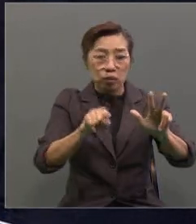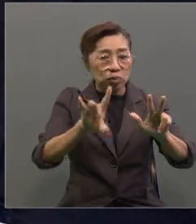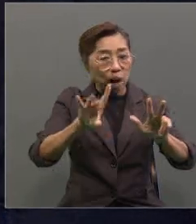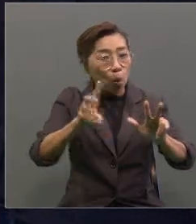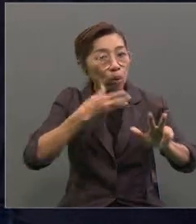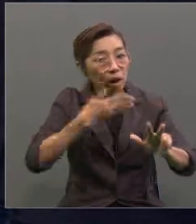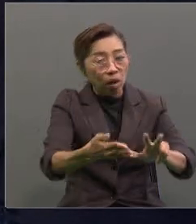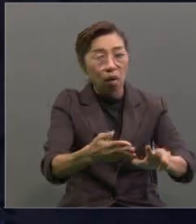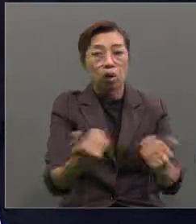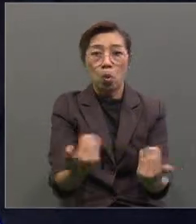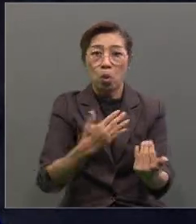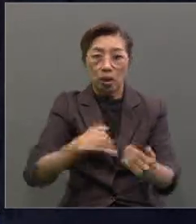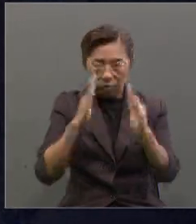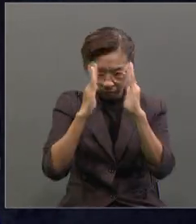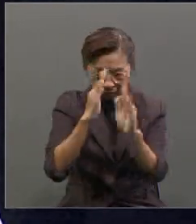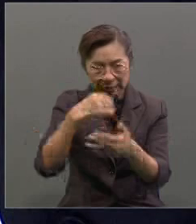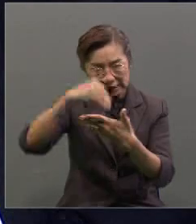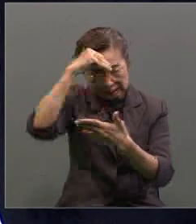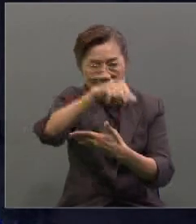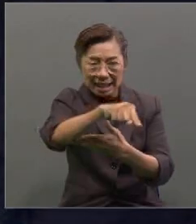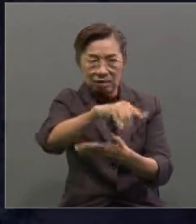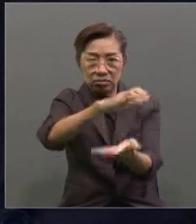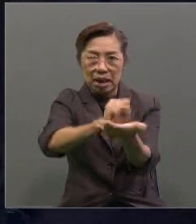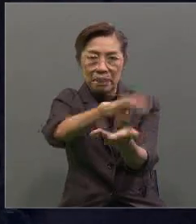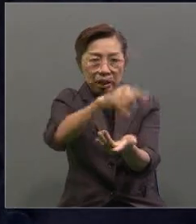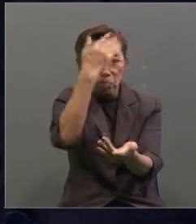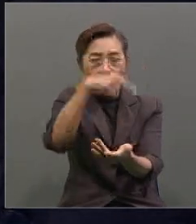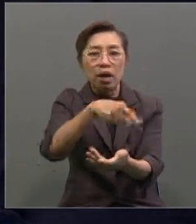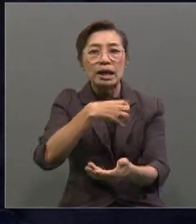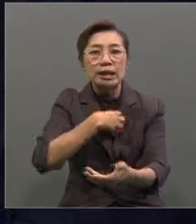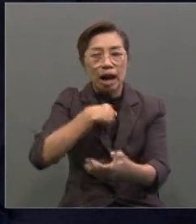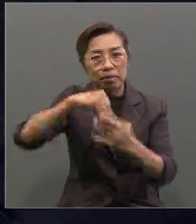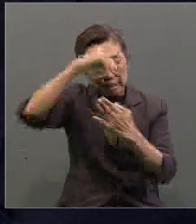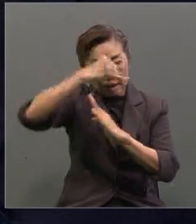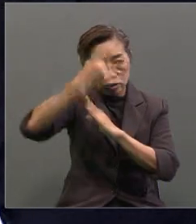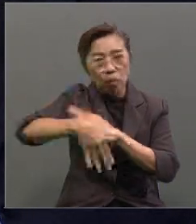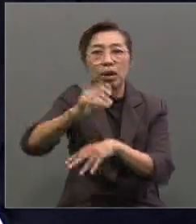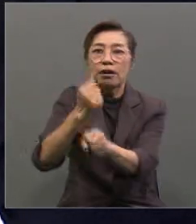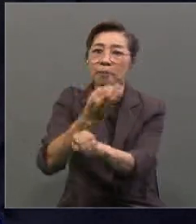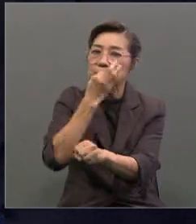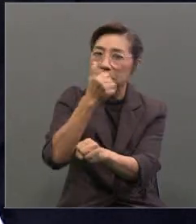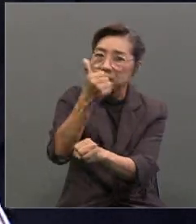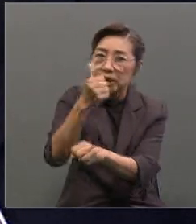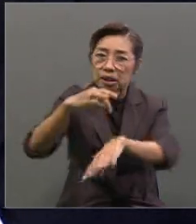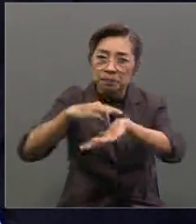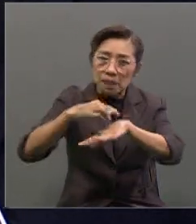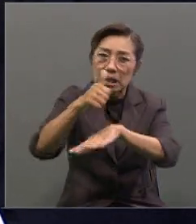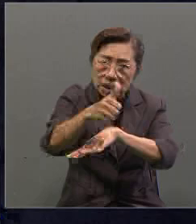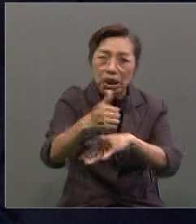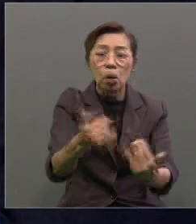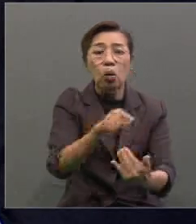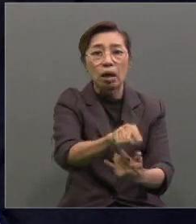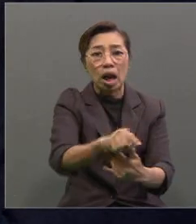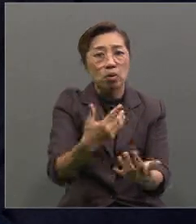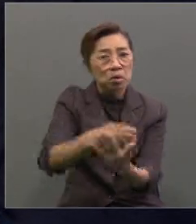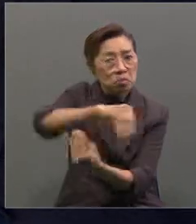ตั้งใจมุมานะตั้งใจจะมาเรียนที่นี่เพราะว่าเขาอยากมีอนาคตที่ดีมีงานการที่ดีมีเ